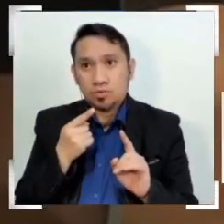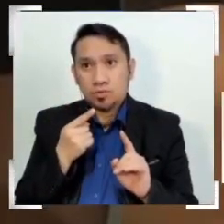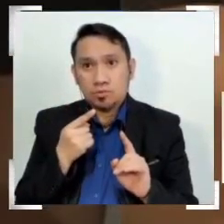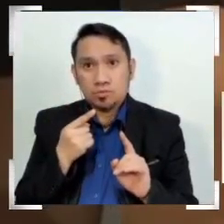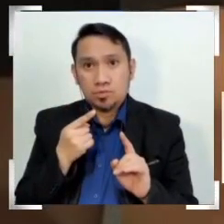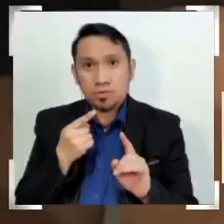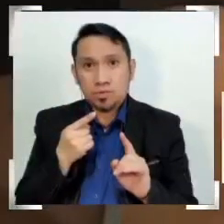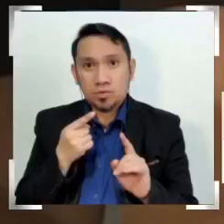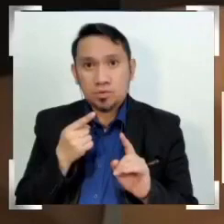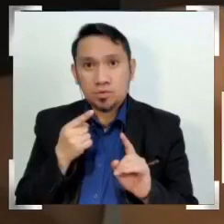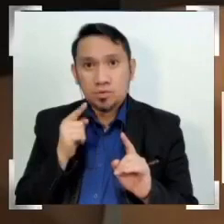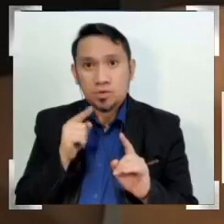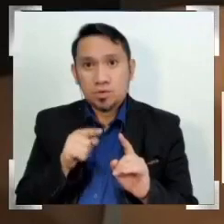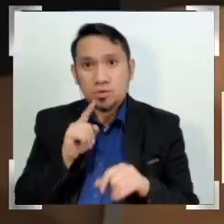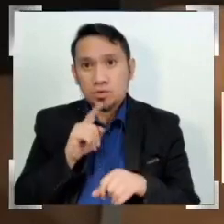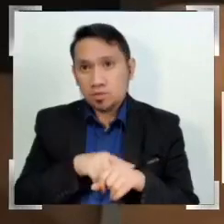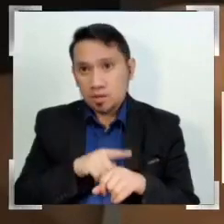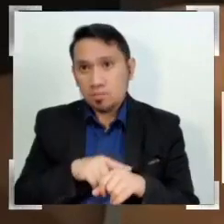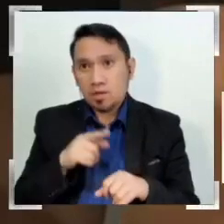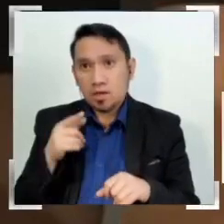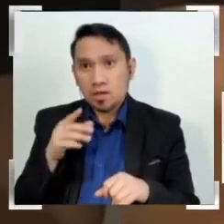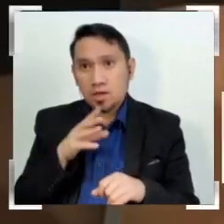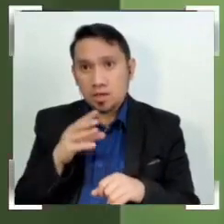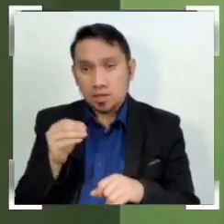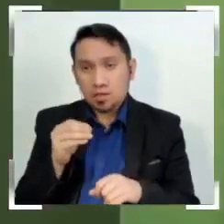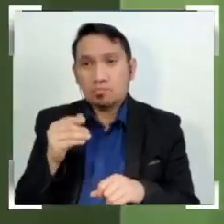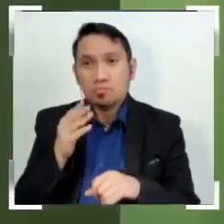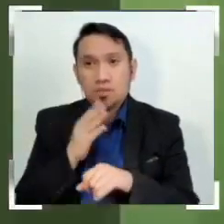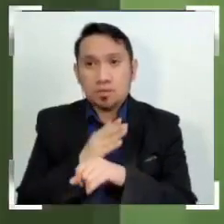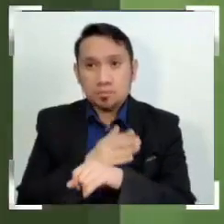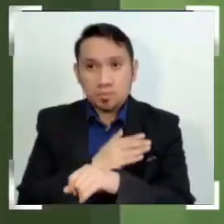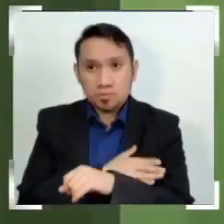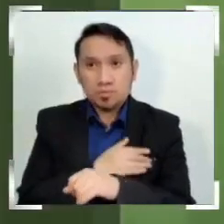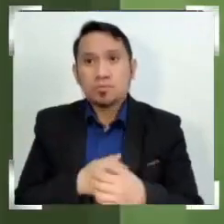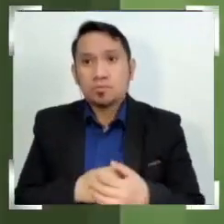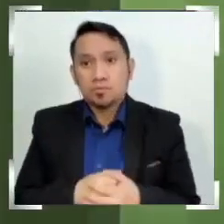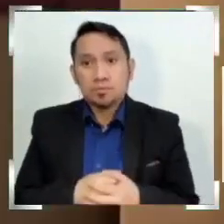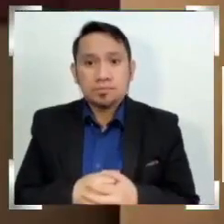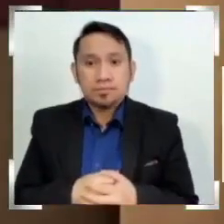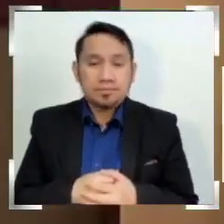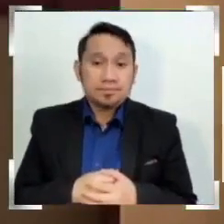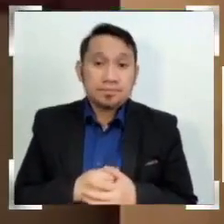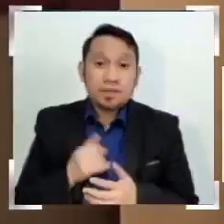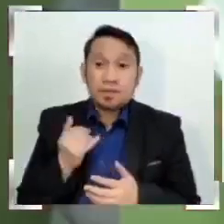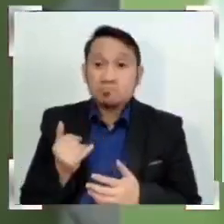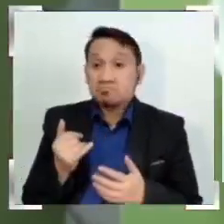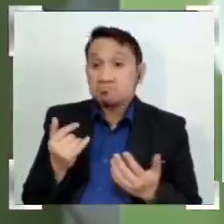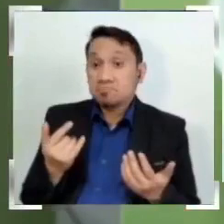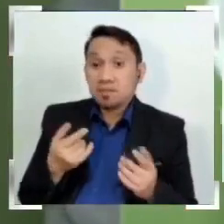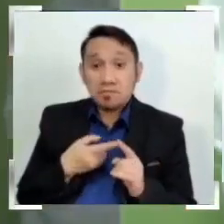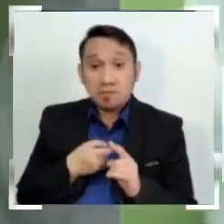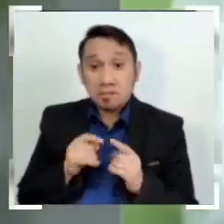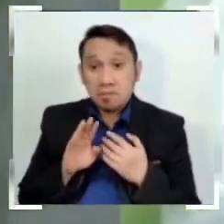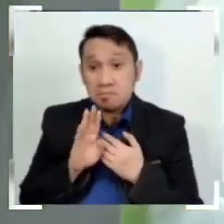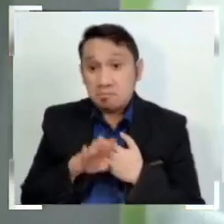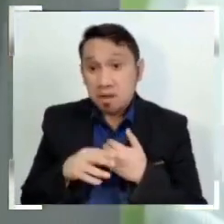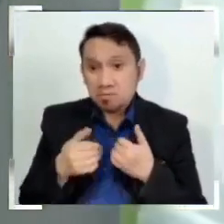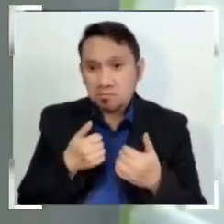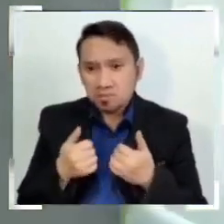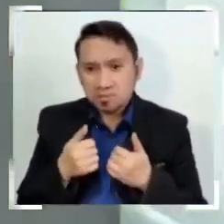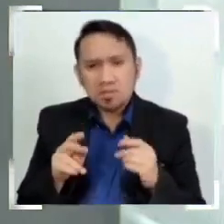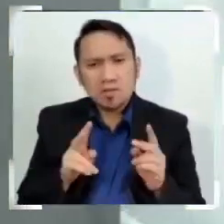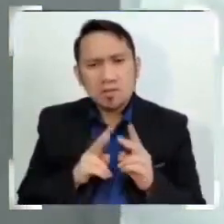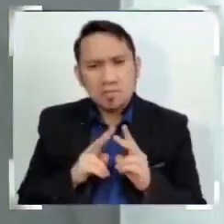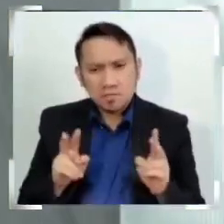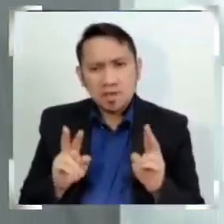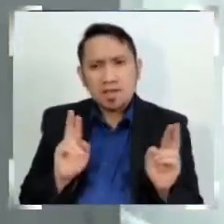man, and na-improve pa gani. Ang pagbalik ni Noel mula sa kompetisyon ay pinaghandaan din na kanyang eskwelahan